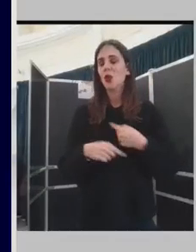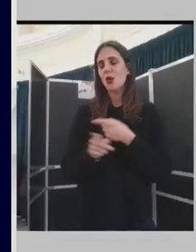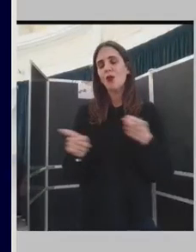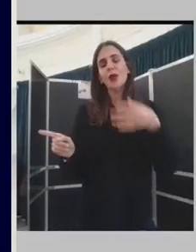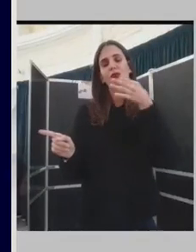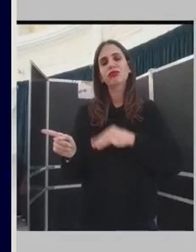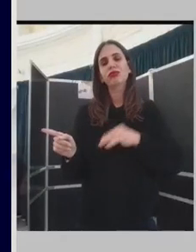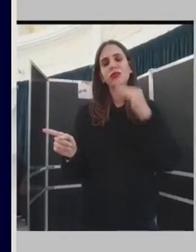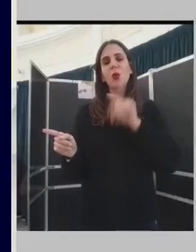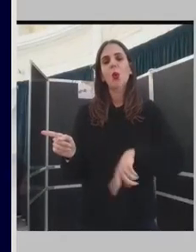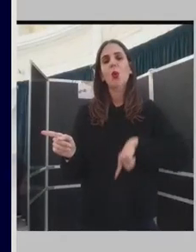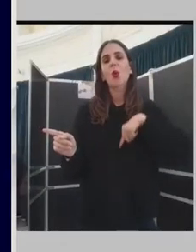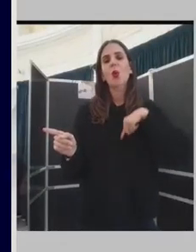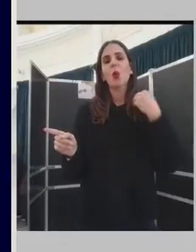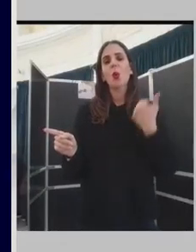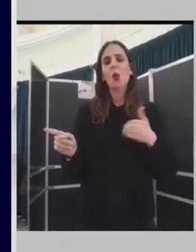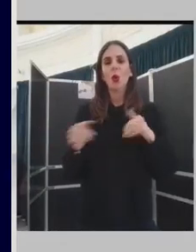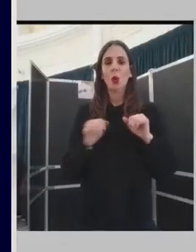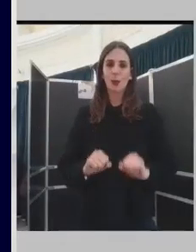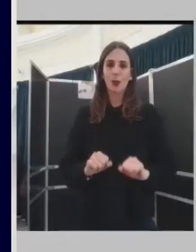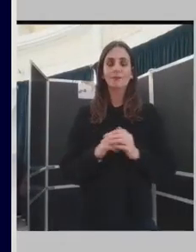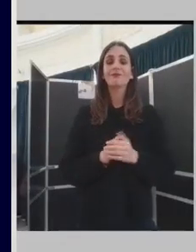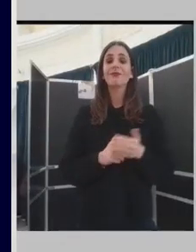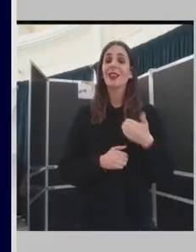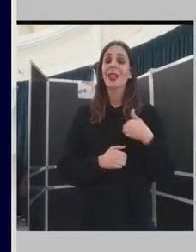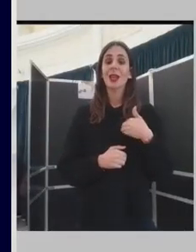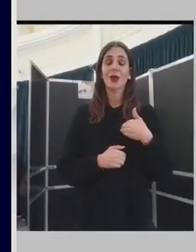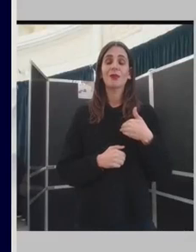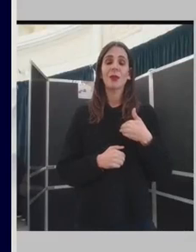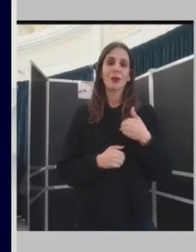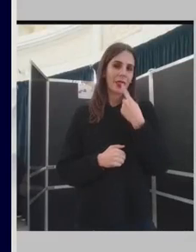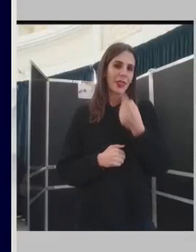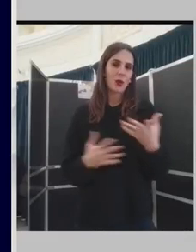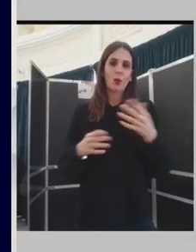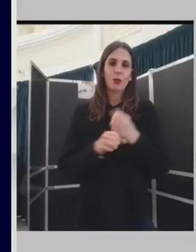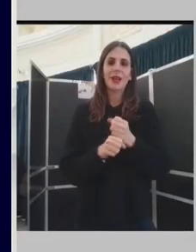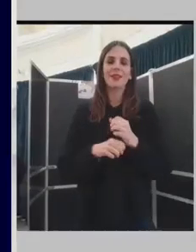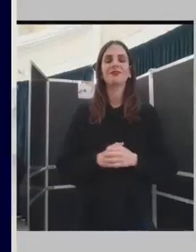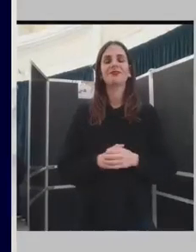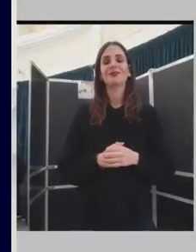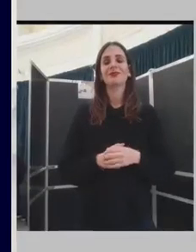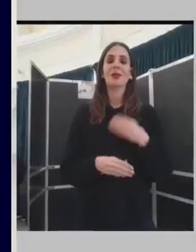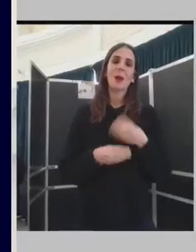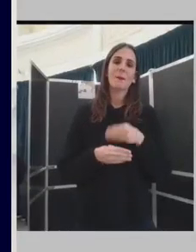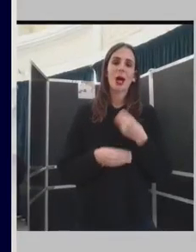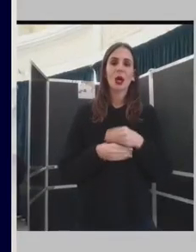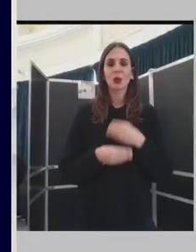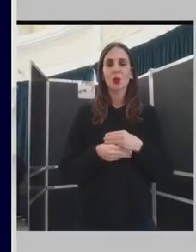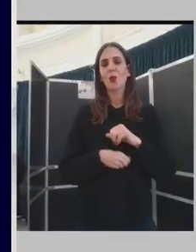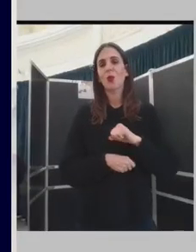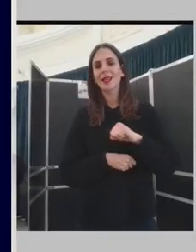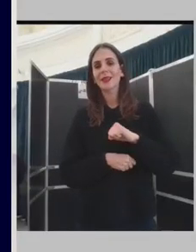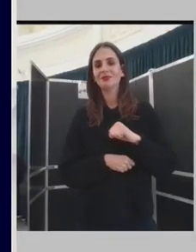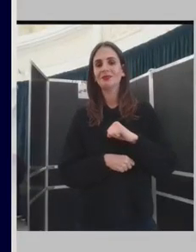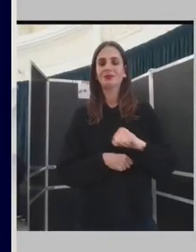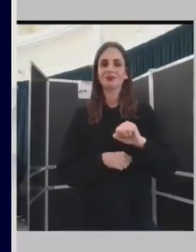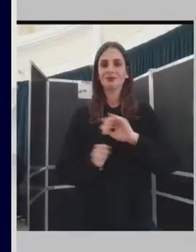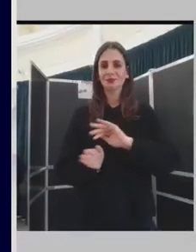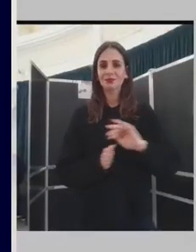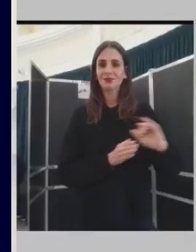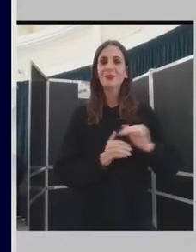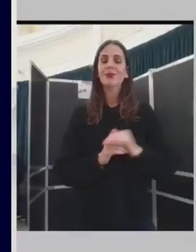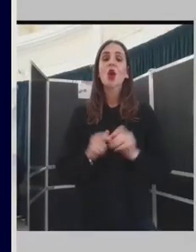quindi premetto che lo sarò veramente. No, a parte gli scherzi e a parte le battute,